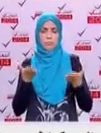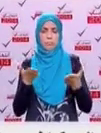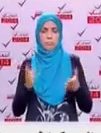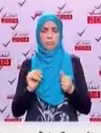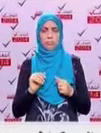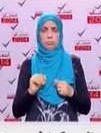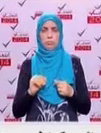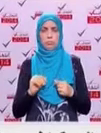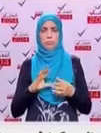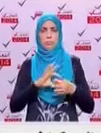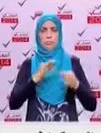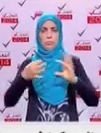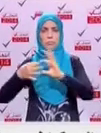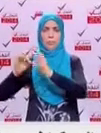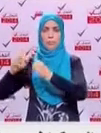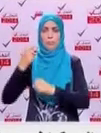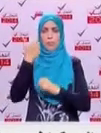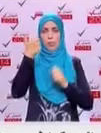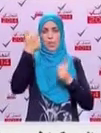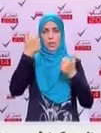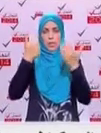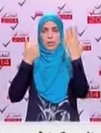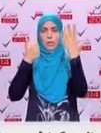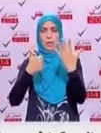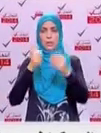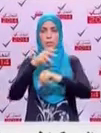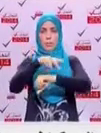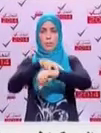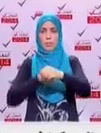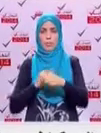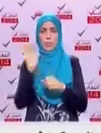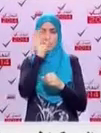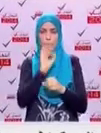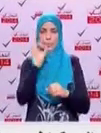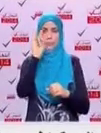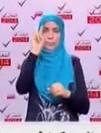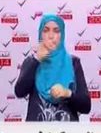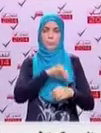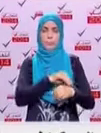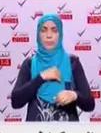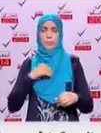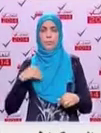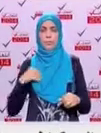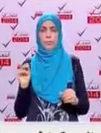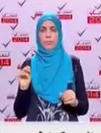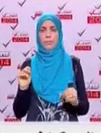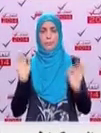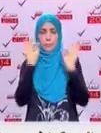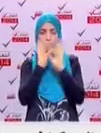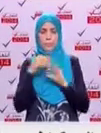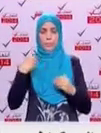فيه تقريبا أكثر من 6 معتمديات ما فيهاش مستوصف وما فيهاش مستشفى يداوي